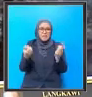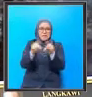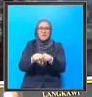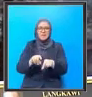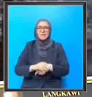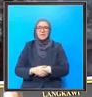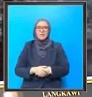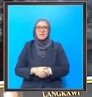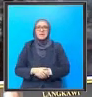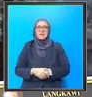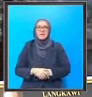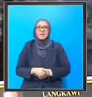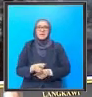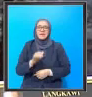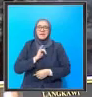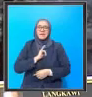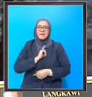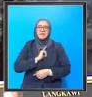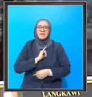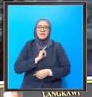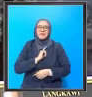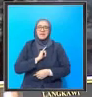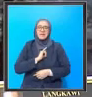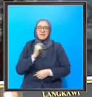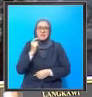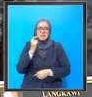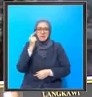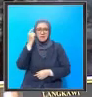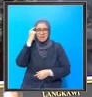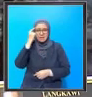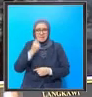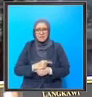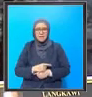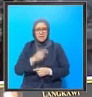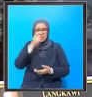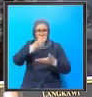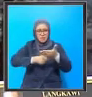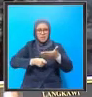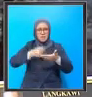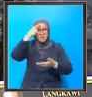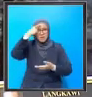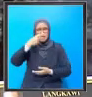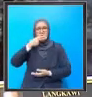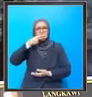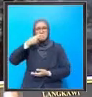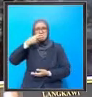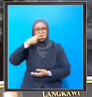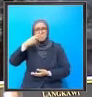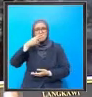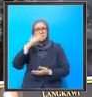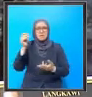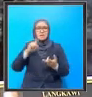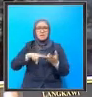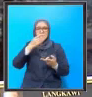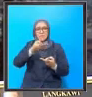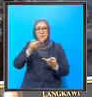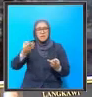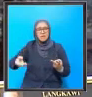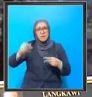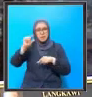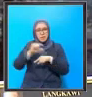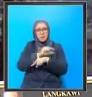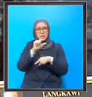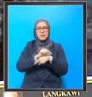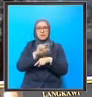saya beberapa bahwa Cukai atas rokok dan bahan-bahan yang menggunakan